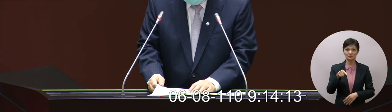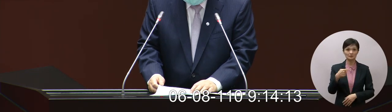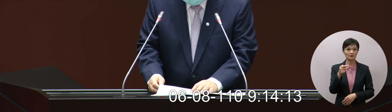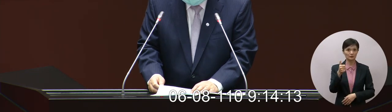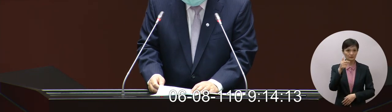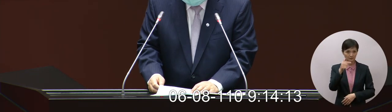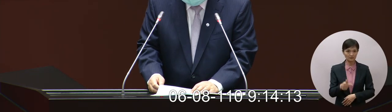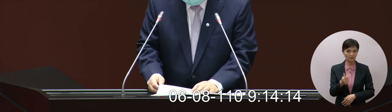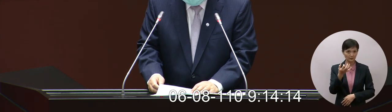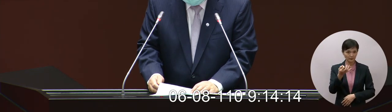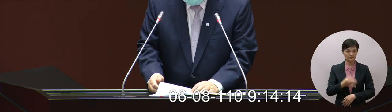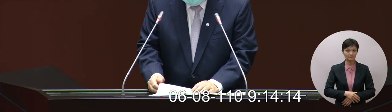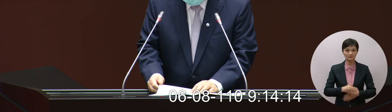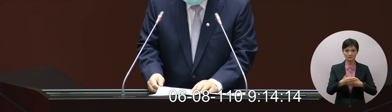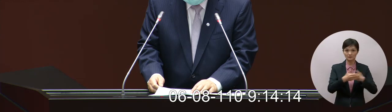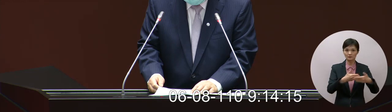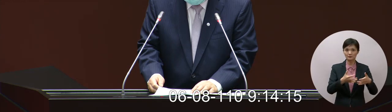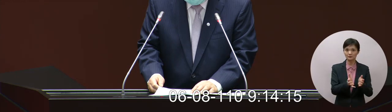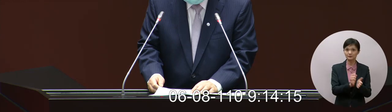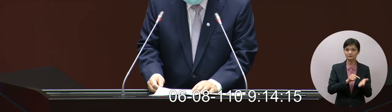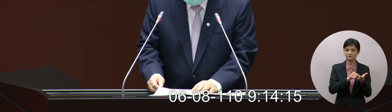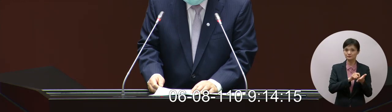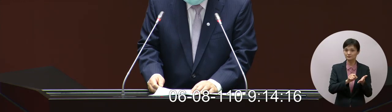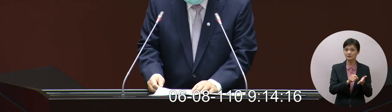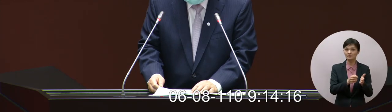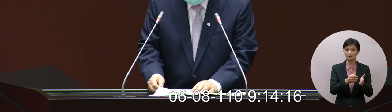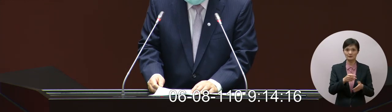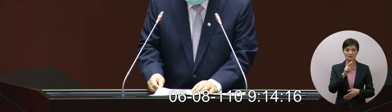150亿元。这个交通部编列